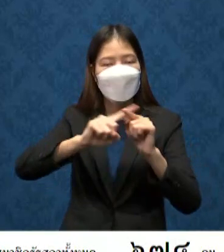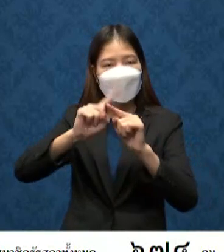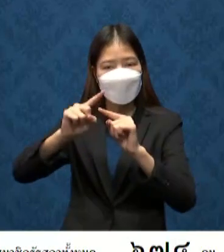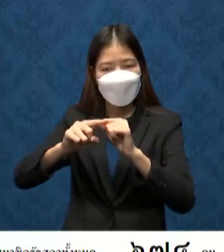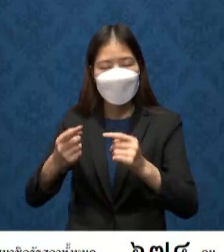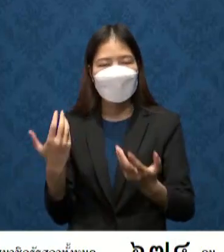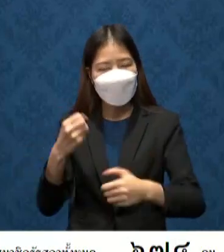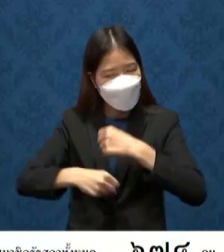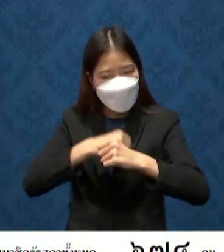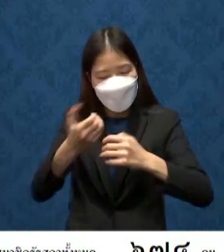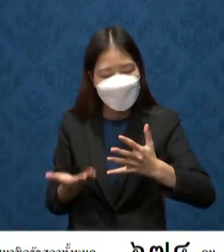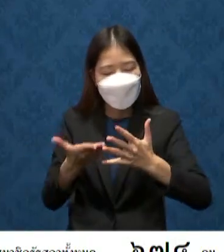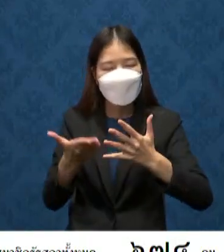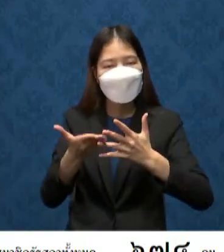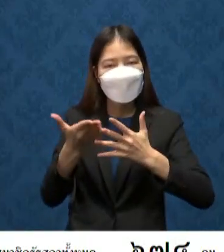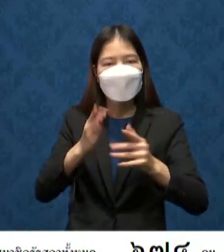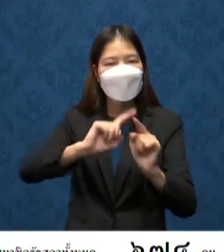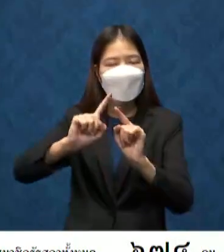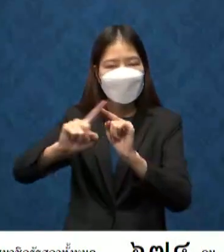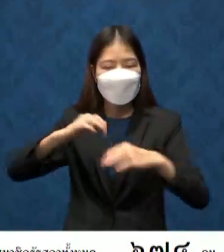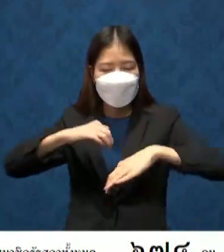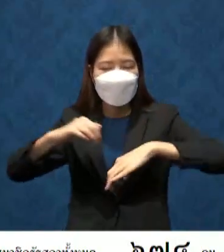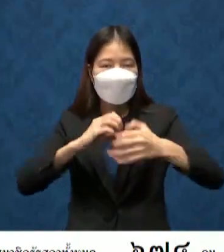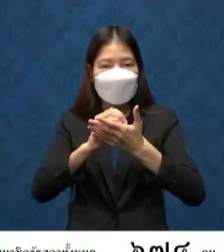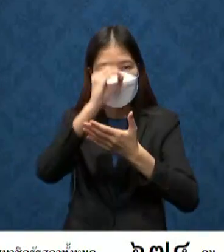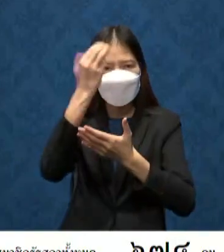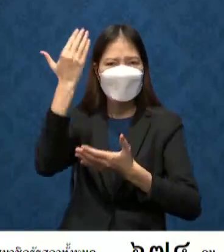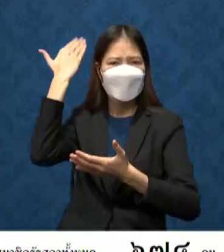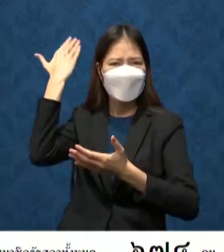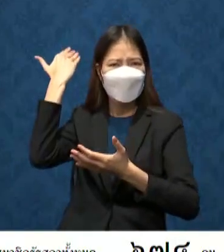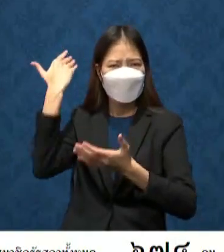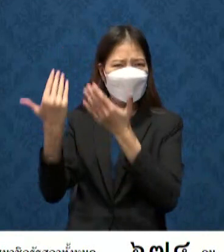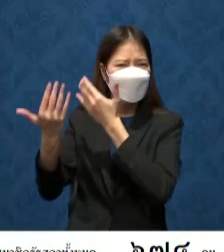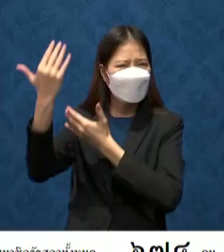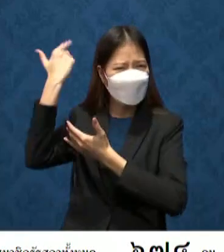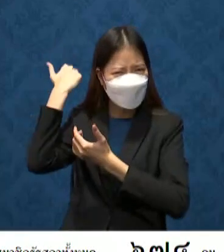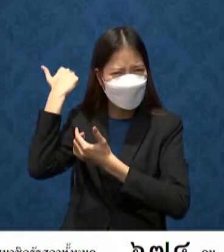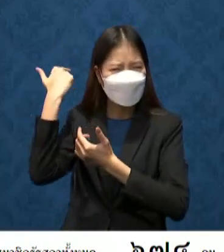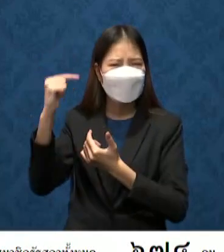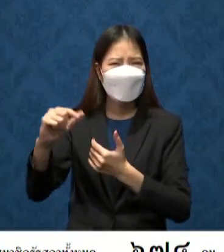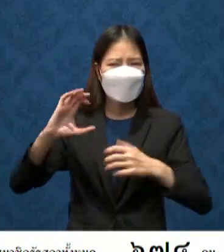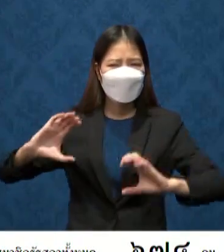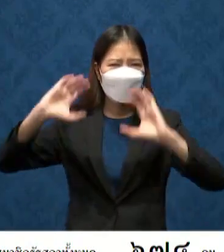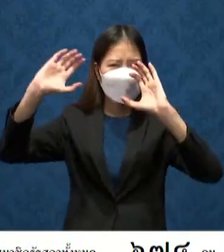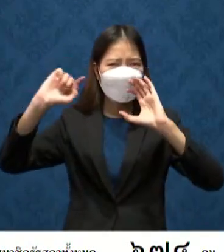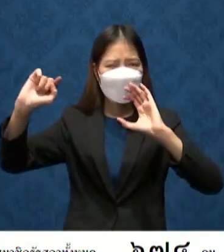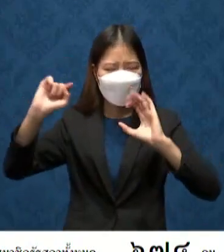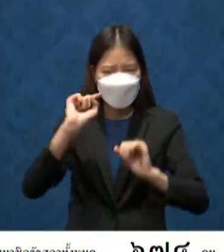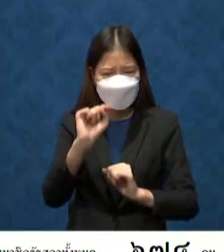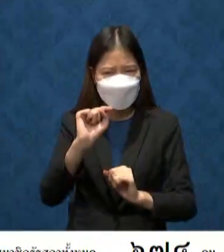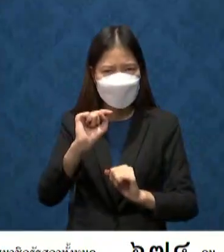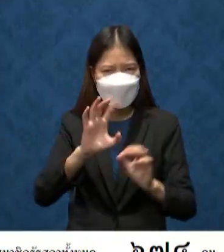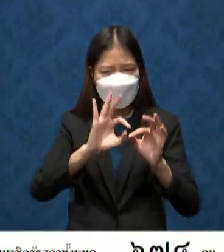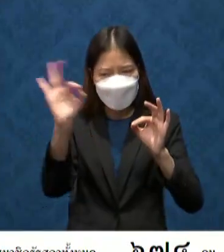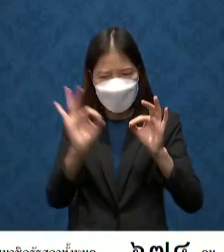ให้พี่น้องประชาชนได้รับทราบว่าการจัดการศึกษาครั้งที่ผ่านมาน่ะรัฐนะครับระบุไว้เลยว่า